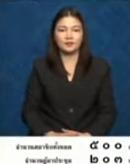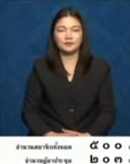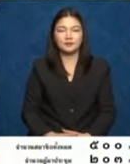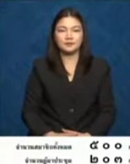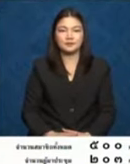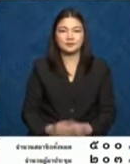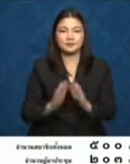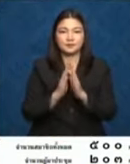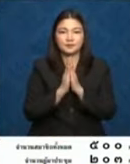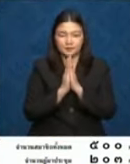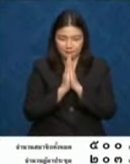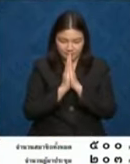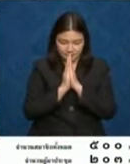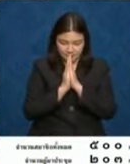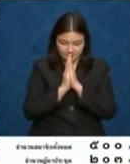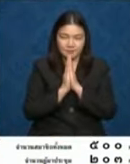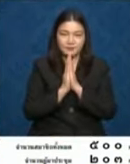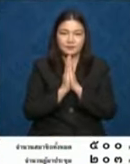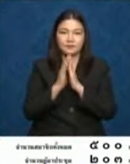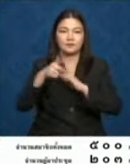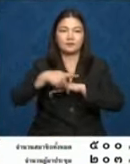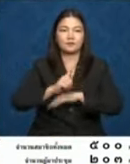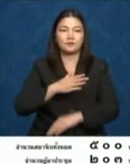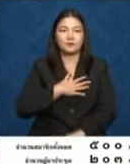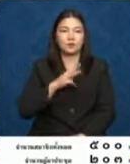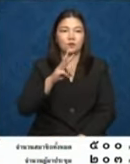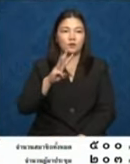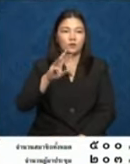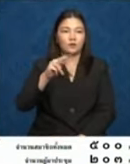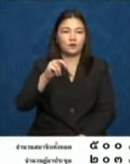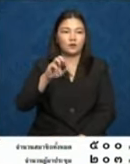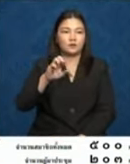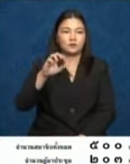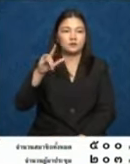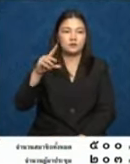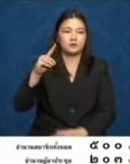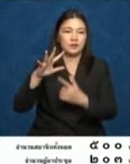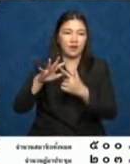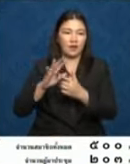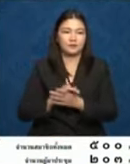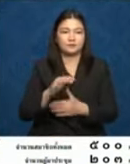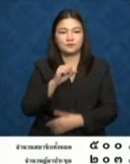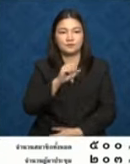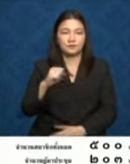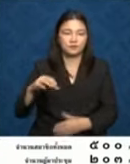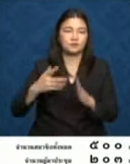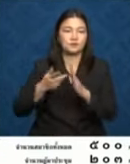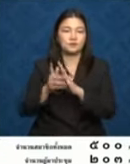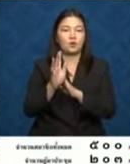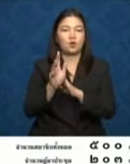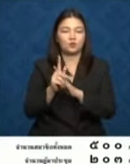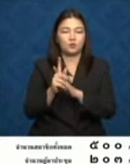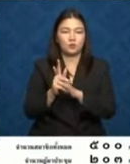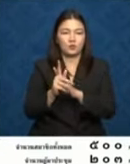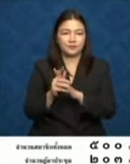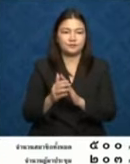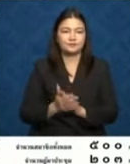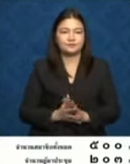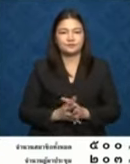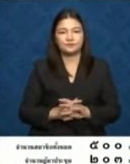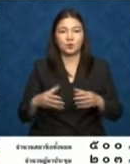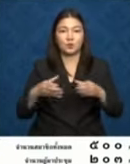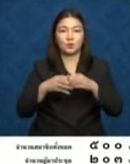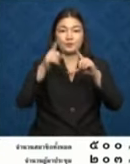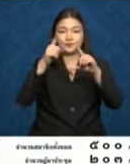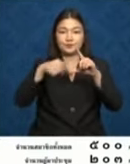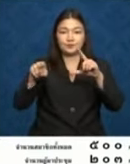เรียนท่านประธานสภาที่เคารพดิฉันวนิดานพสิทธิ์สมาชิกสภาผู้แทนราษฎรจังหวัดชลบุรีพรรคก้าวไกลค่ะดิ